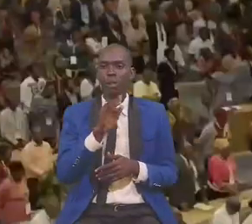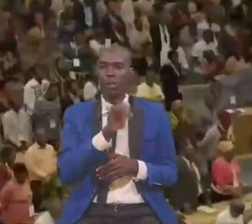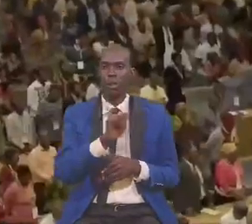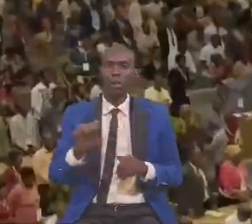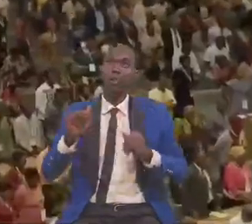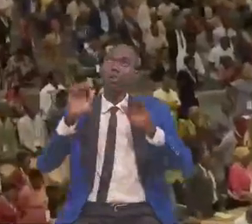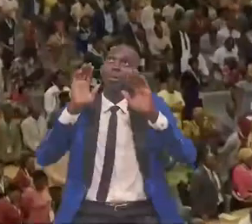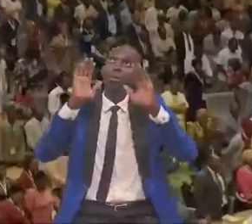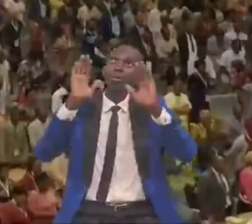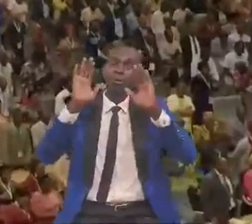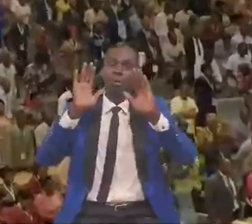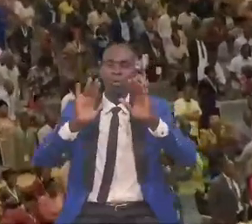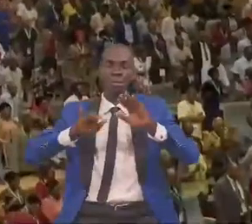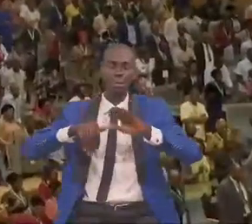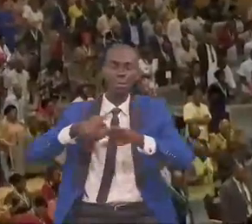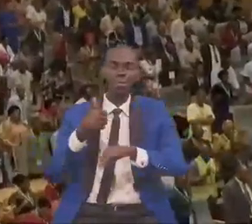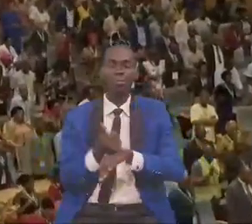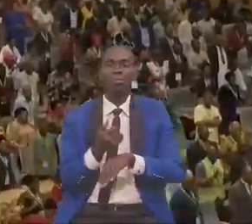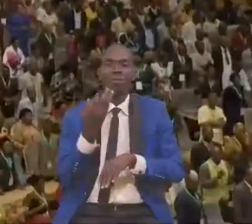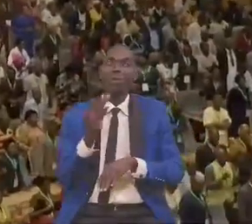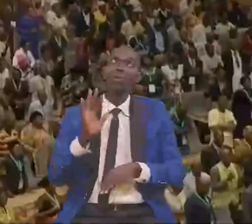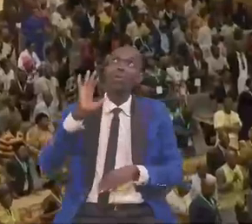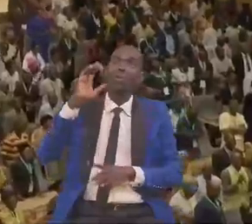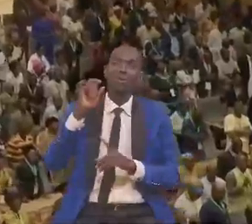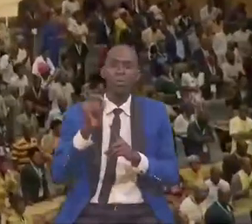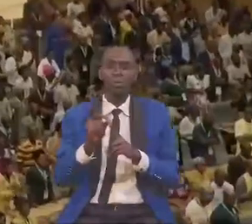Et il y aura une confirmation de sa parole.